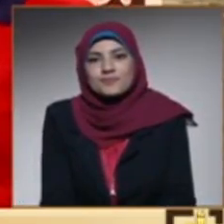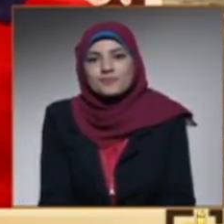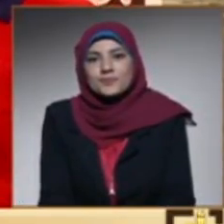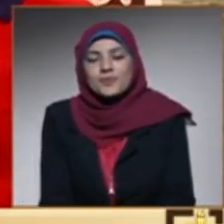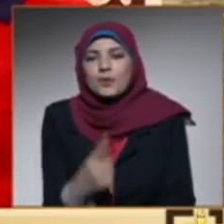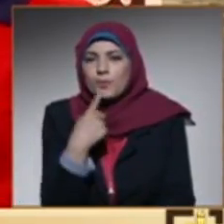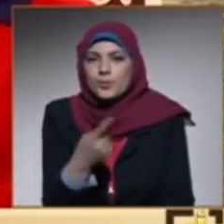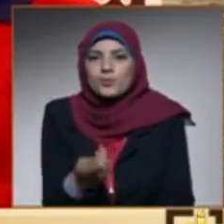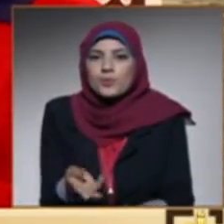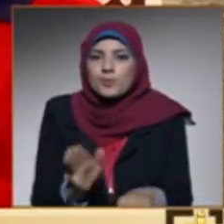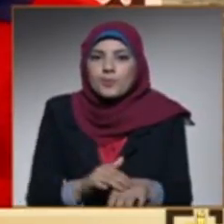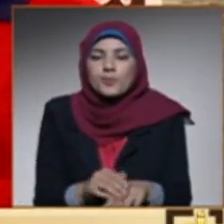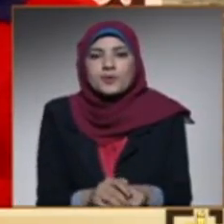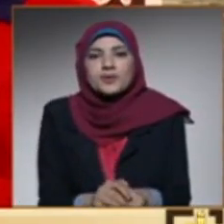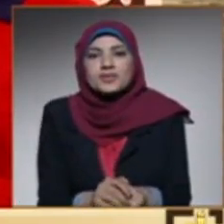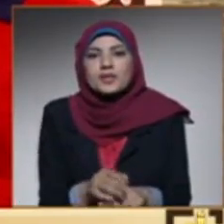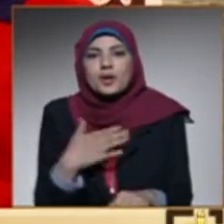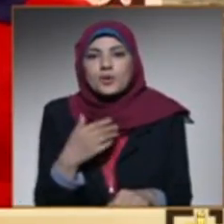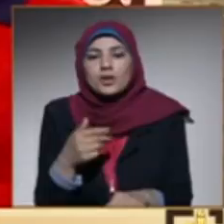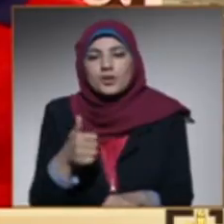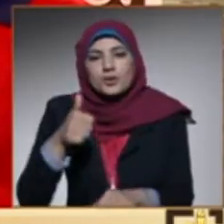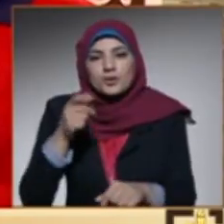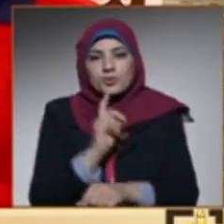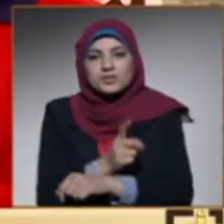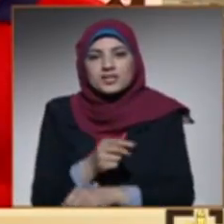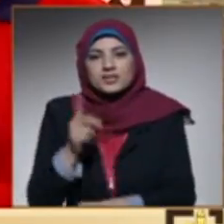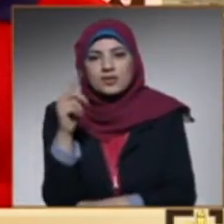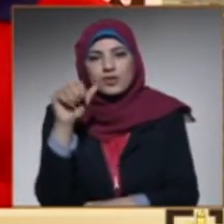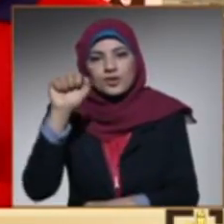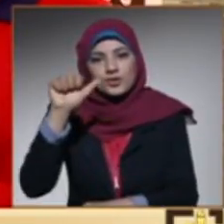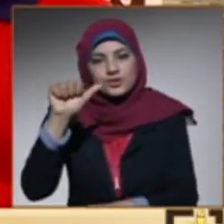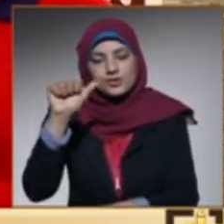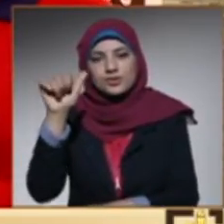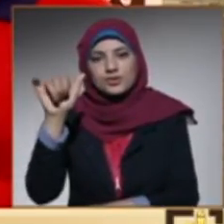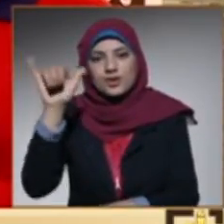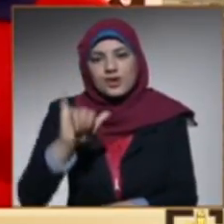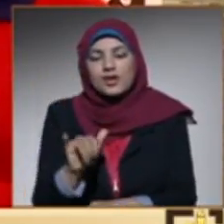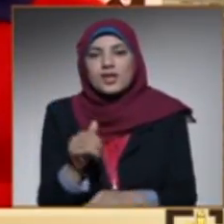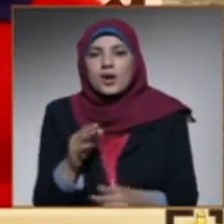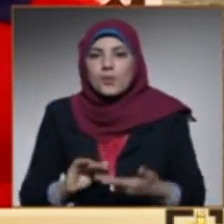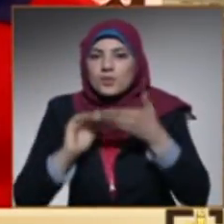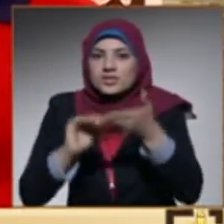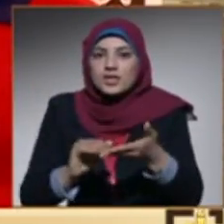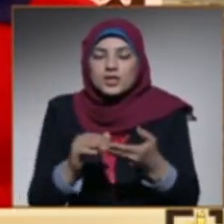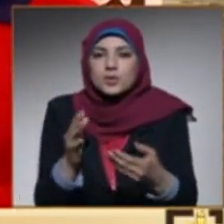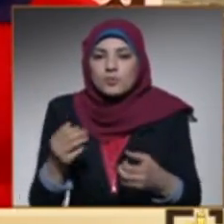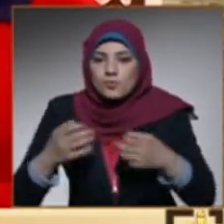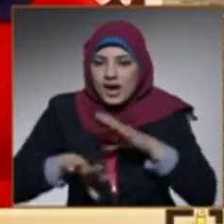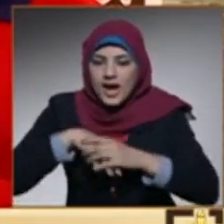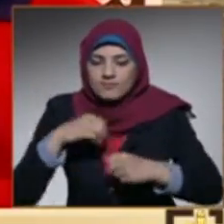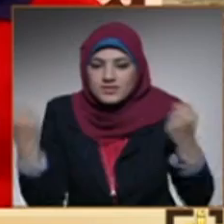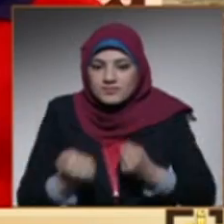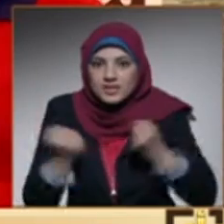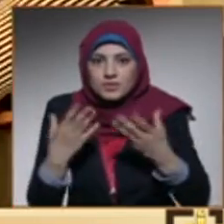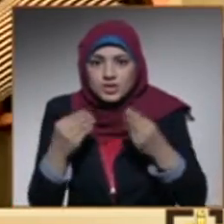بتقول برضو استاذ رضا قدم لها المساعده ان هو جابهم تاني ودربهم وقام معاهم بالمجهود كبير قوي لحد ما بقوا بالمنظر ده